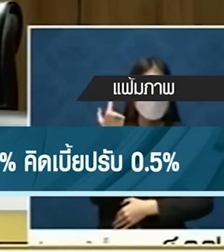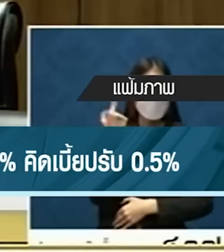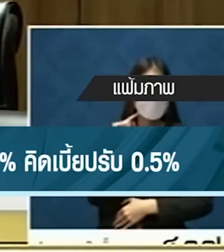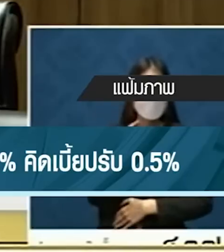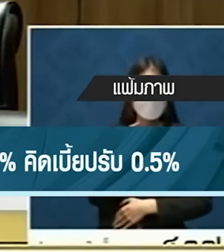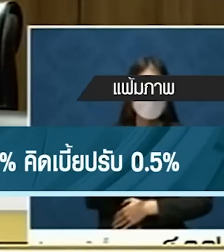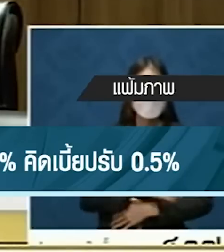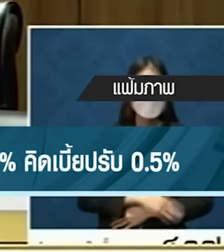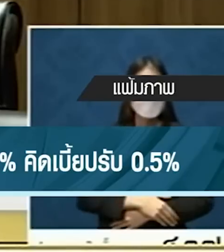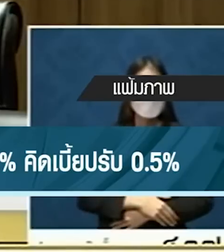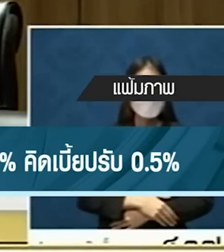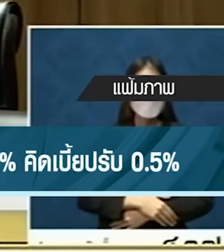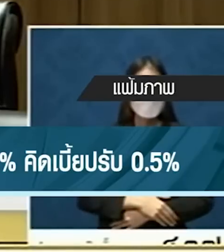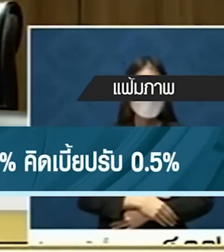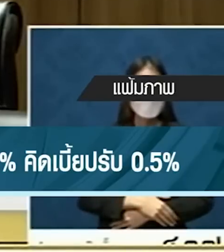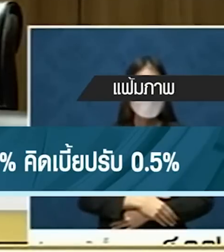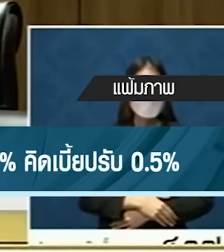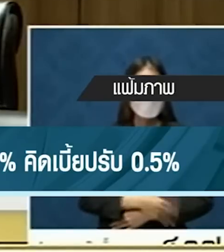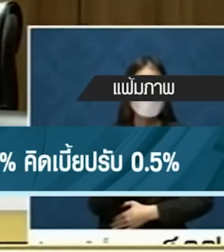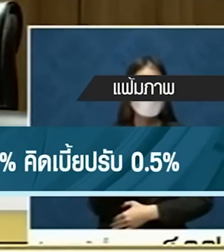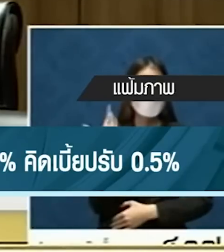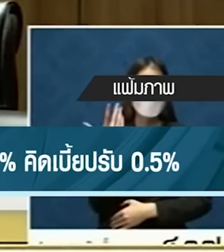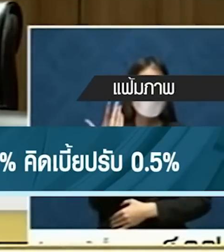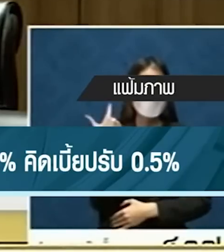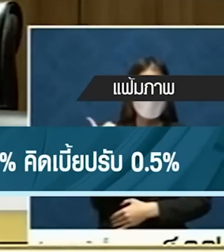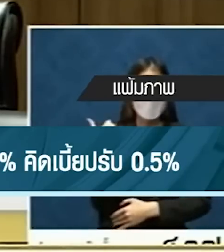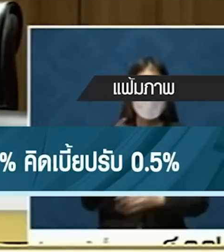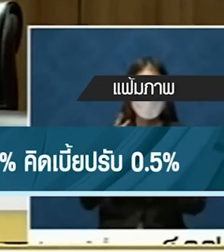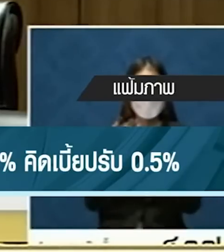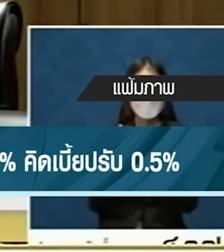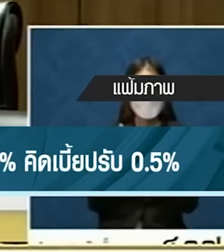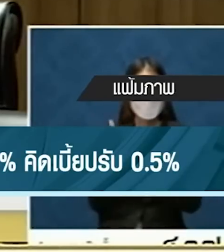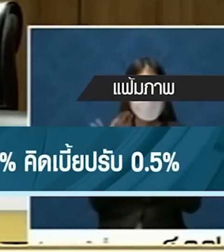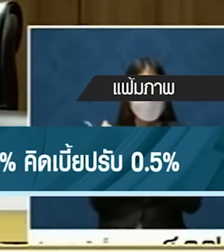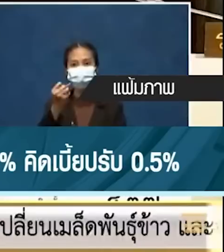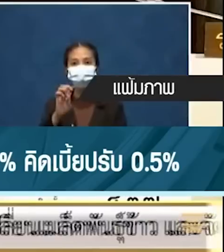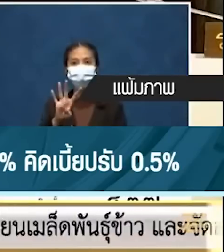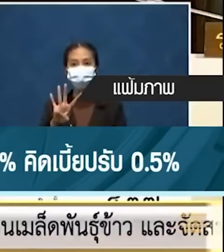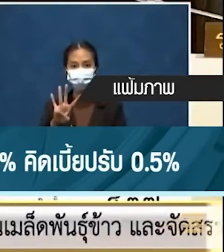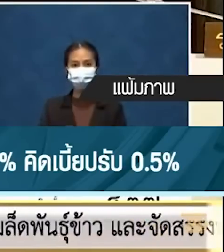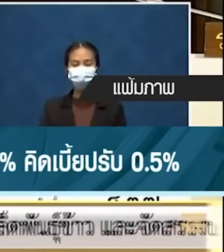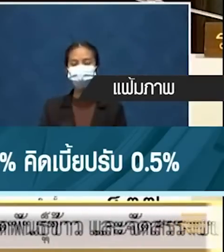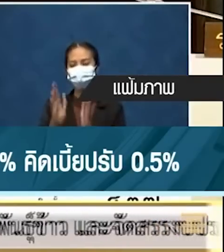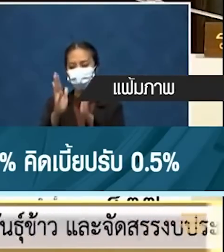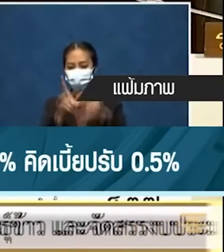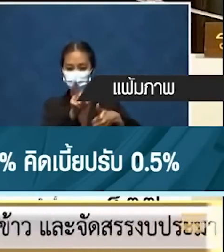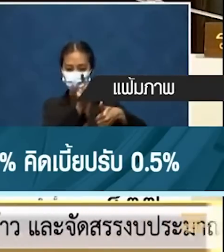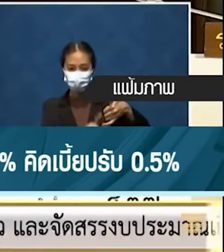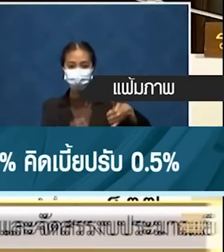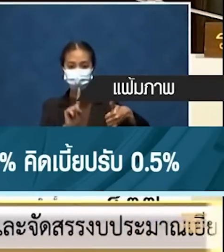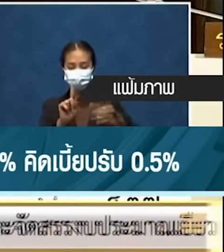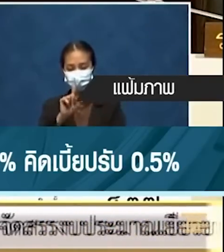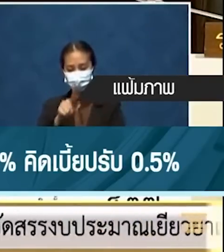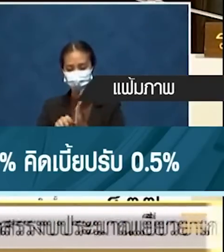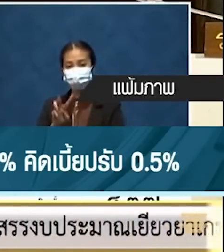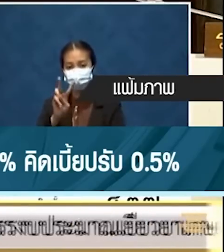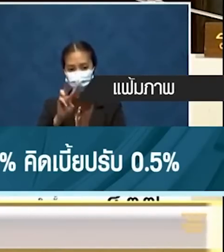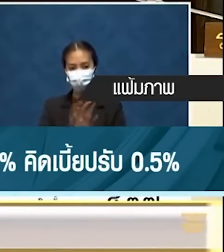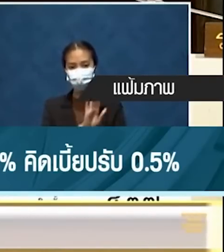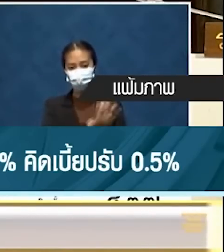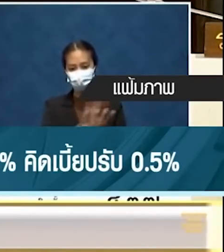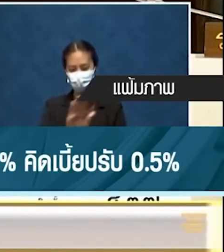ของเบี้ยปรับนะครับคือเป็นศูนย์หมด ค่ะ นะคือกู้มาใช้ฟรีๆอ่ะคุณอยากจะคืนเมื่อไหร่ก็คืนเถอะ ไม่ต้องมีคนค้ำด้ว